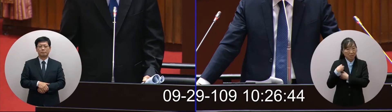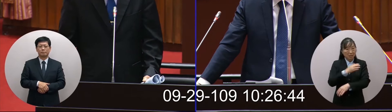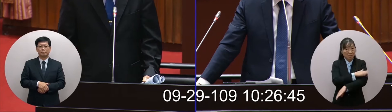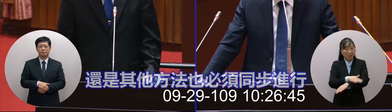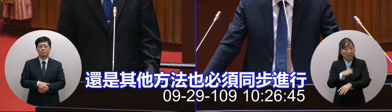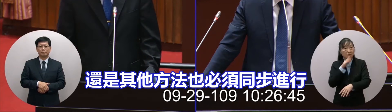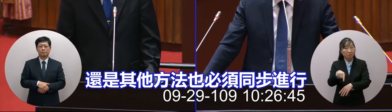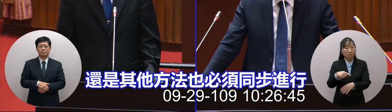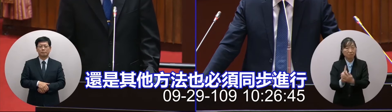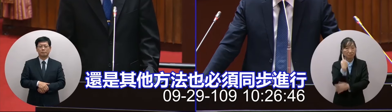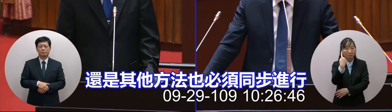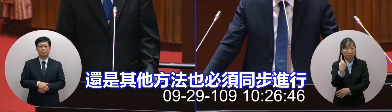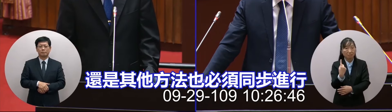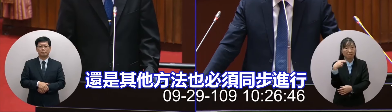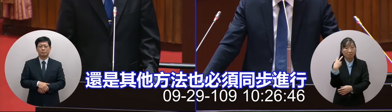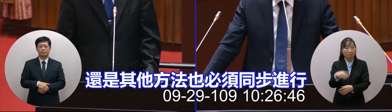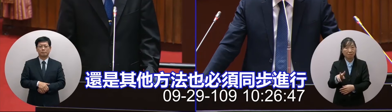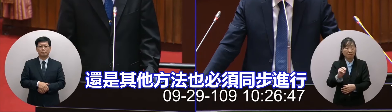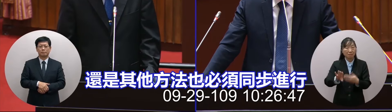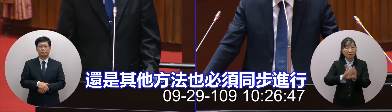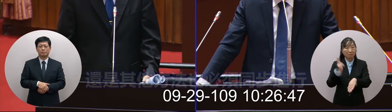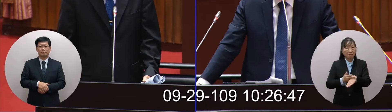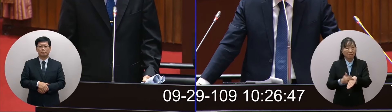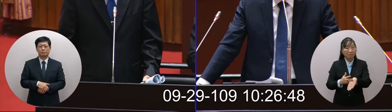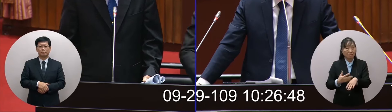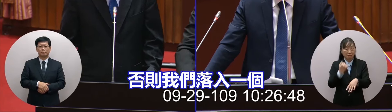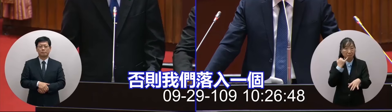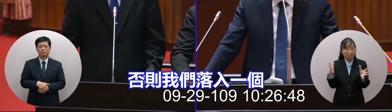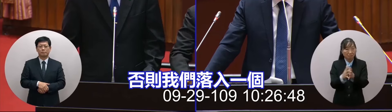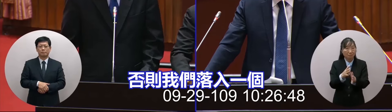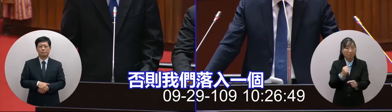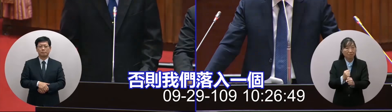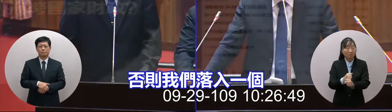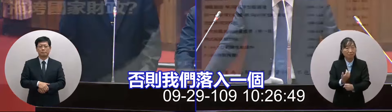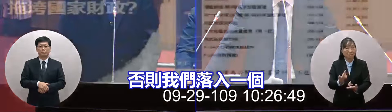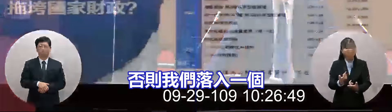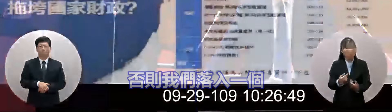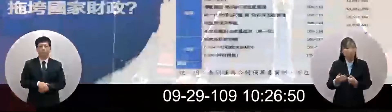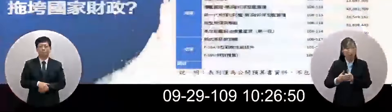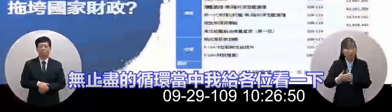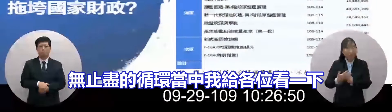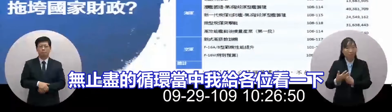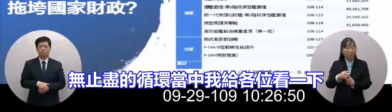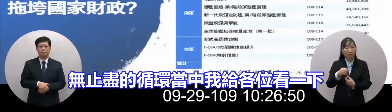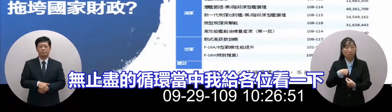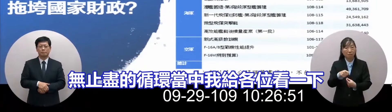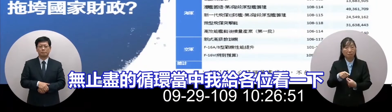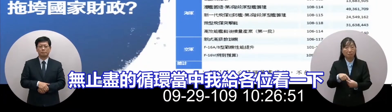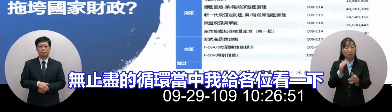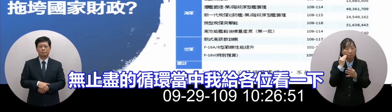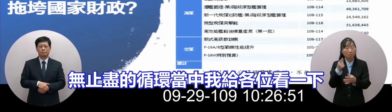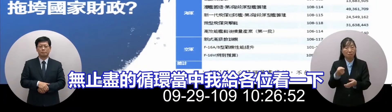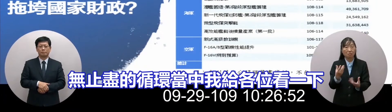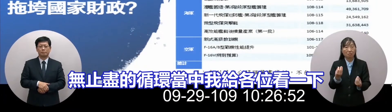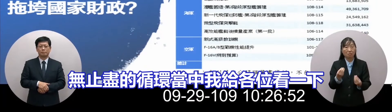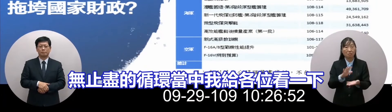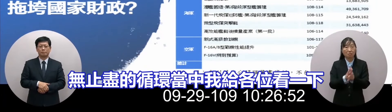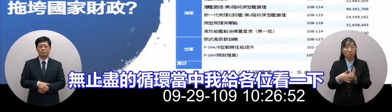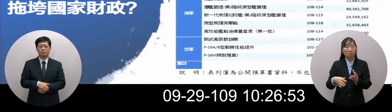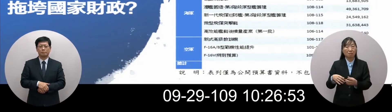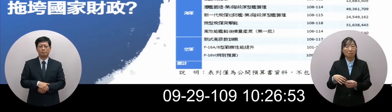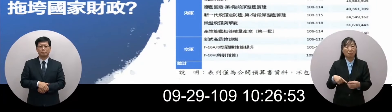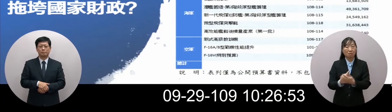吗？还是其他方法也必须同步进行？否则我们会落入一个无止境的循环当中。我